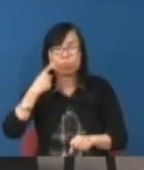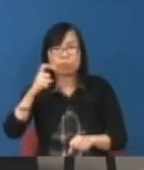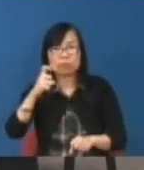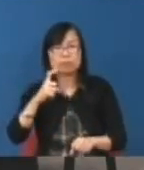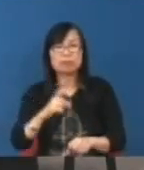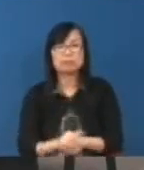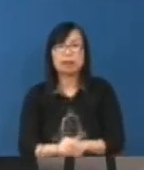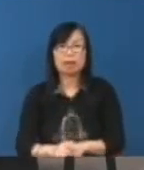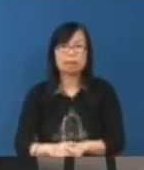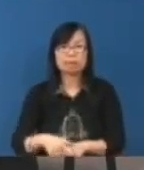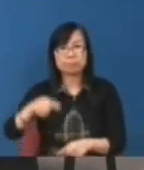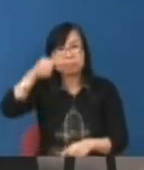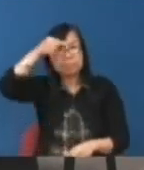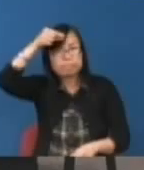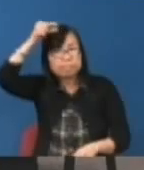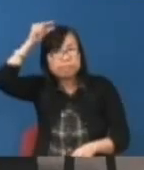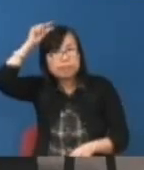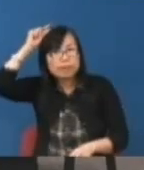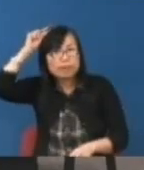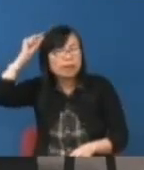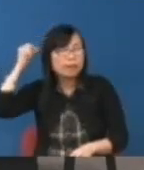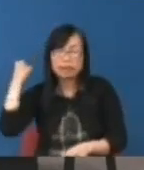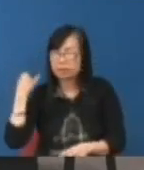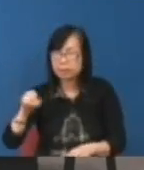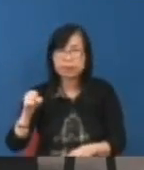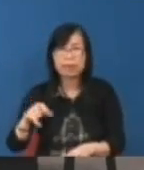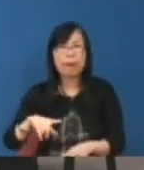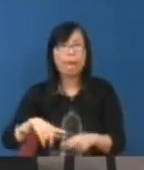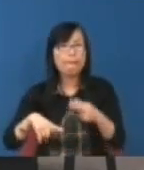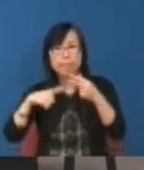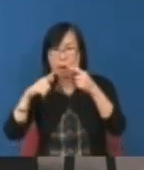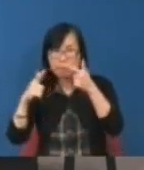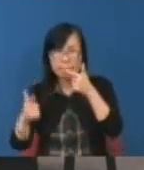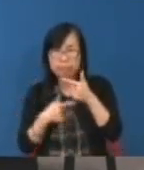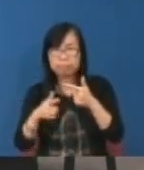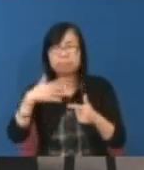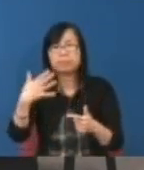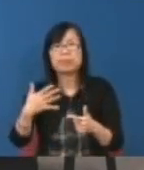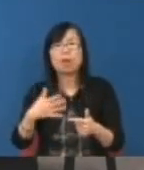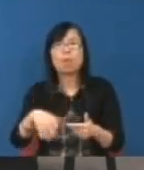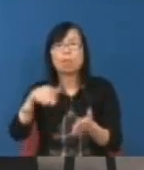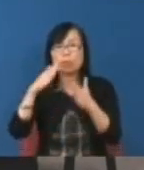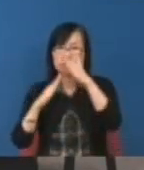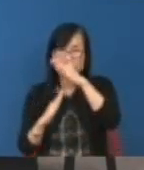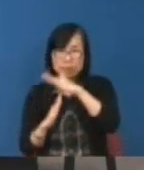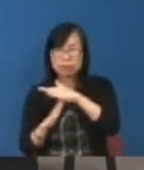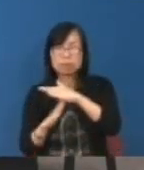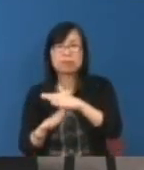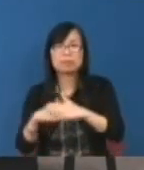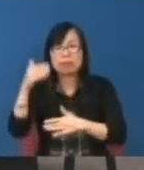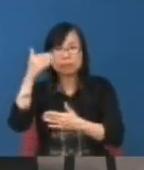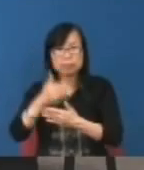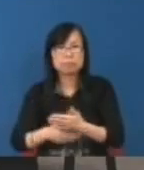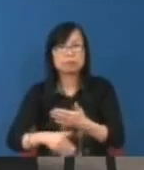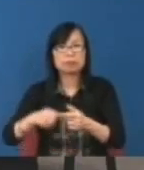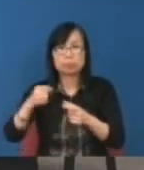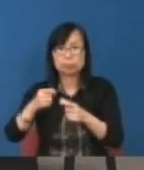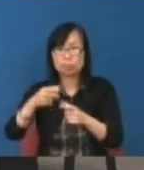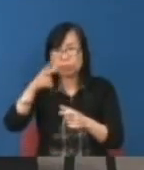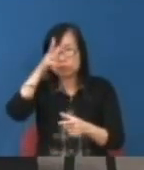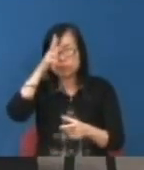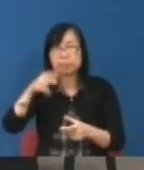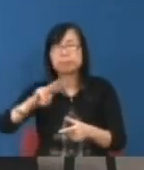即係董建華頂唔順啦，咁就話哦85,000根本冇咗啊，跟住就話停建居屋減建公屋。搞到